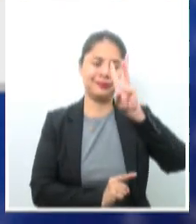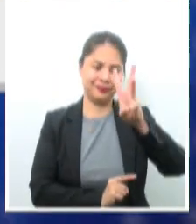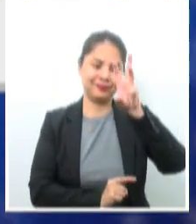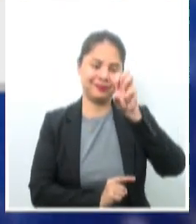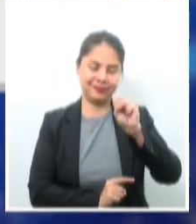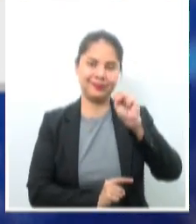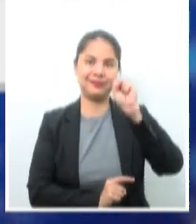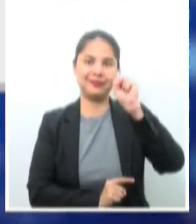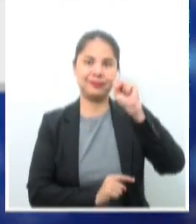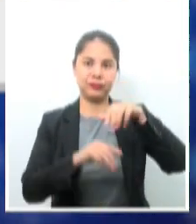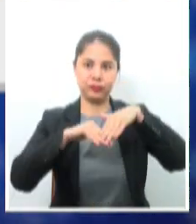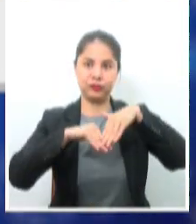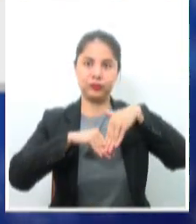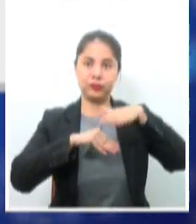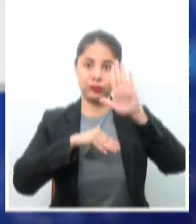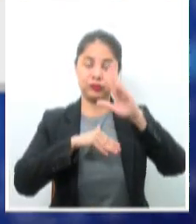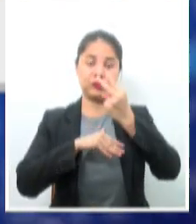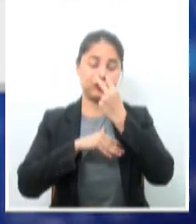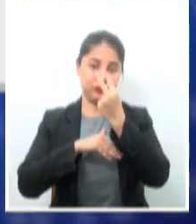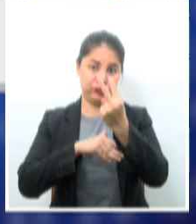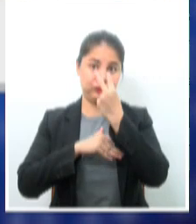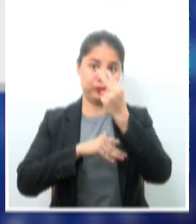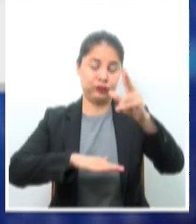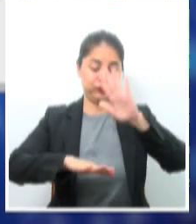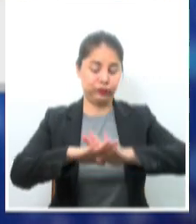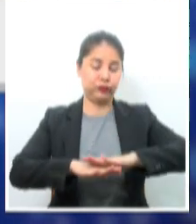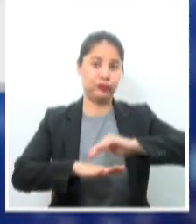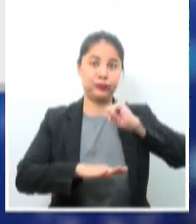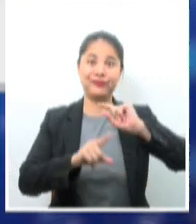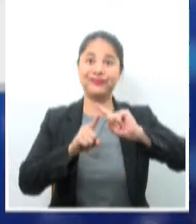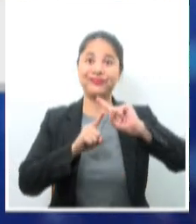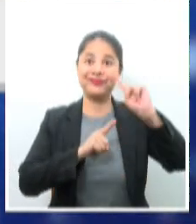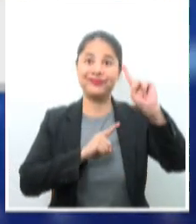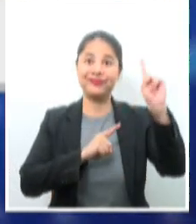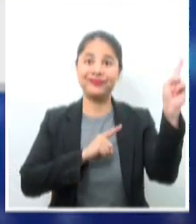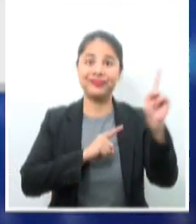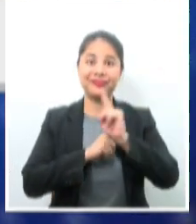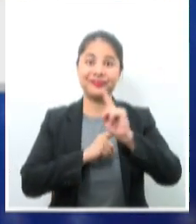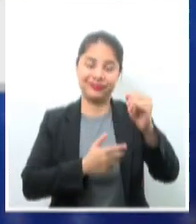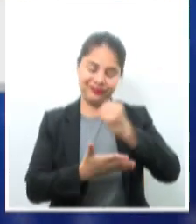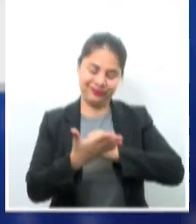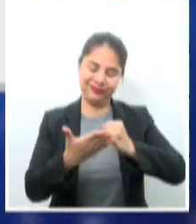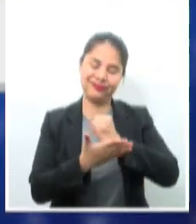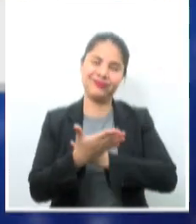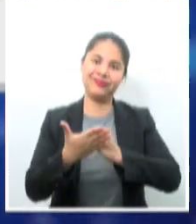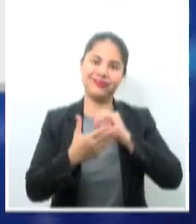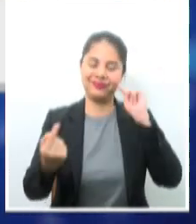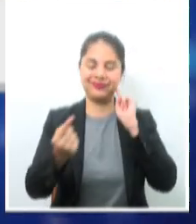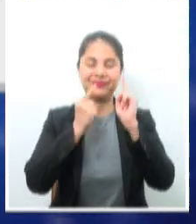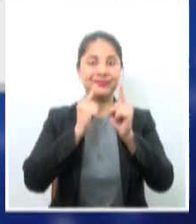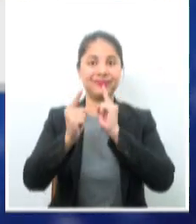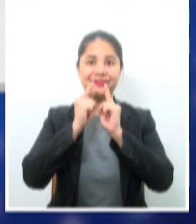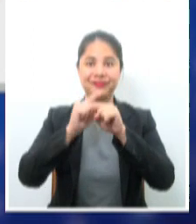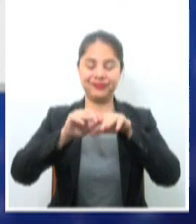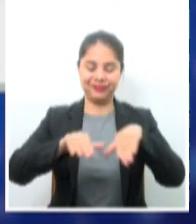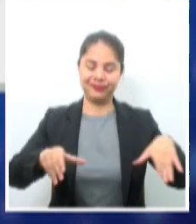3,687,058 คนในที่นี้เราพบว่าแววความสามารถพิเศษที่เป็นอันดับ1 นะครับก็คือในส่วนของศิลปะและมิติสัมพันธ์ครับซึ่งเด็กๆ